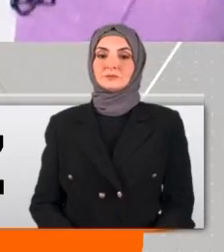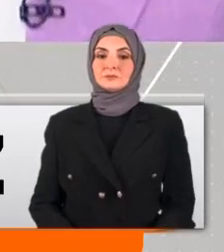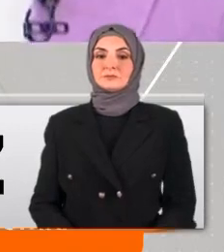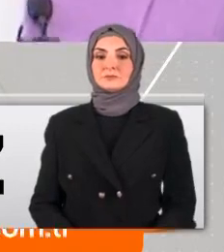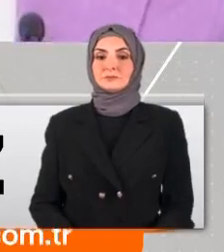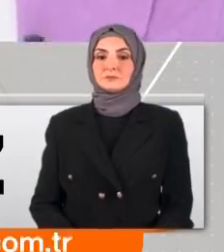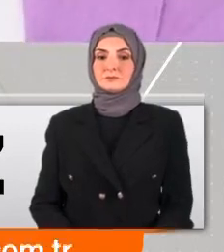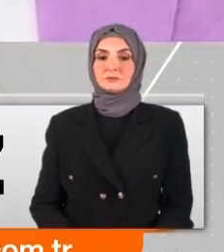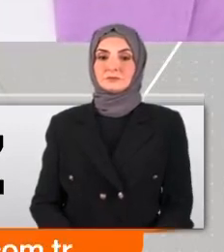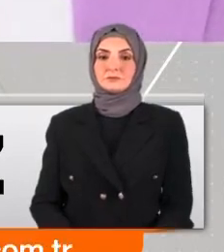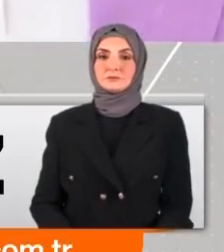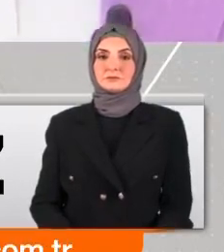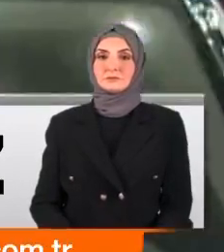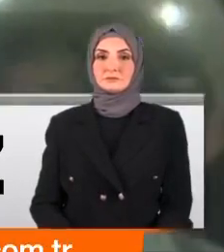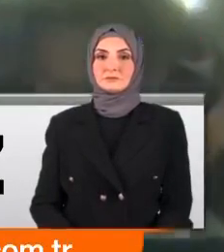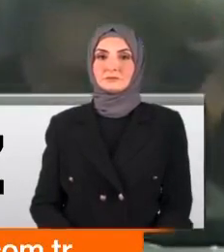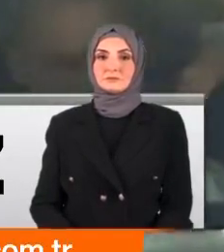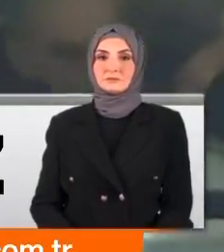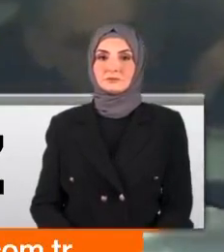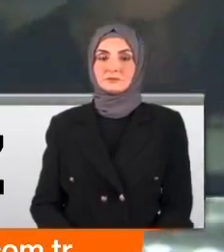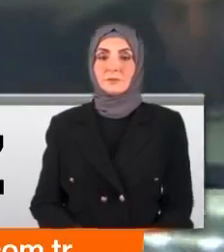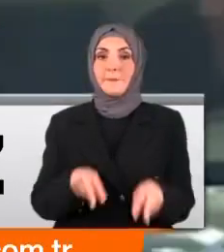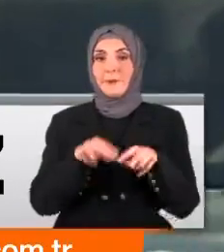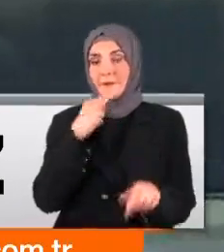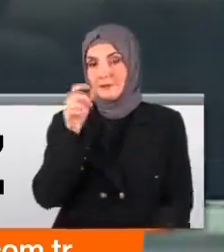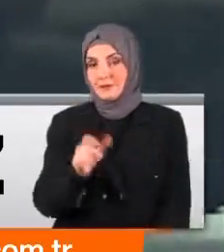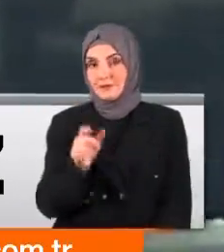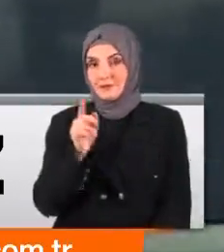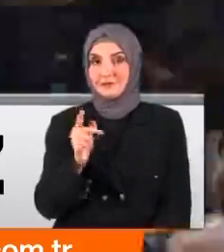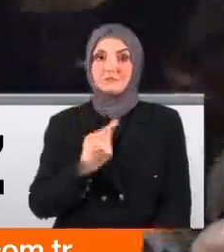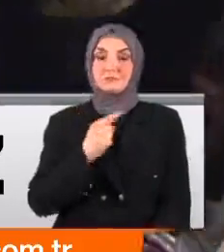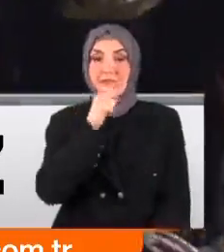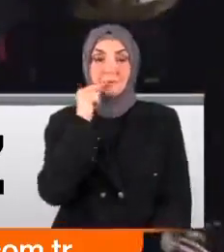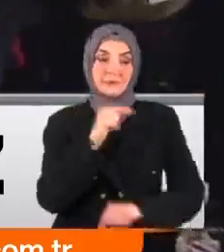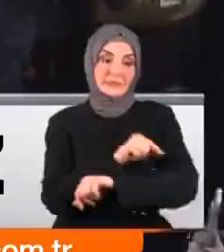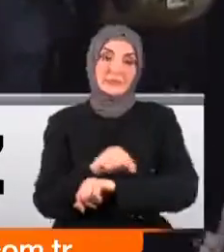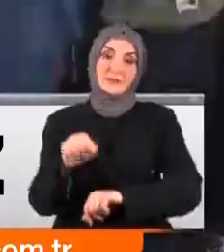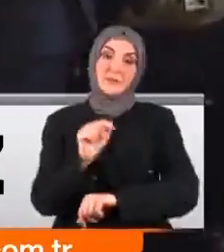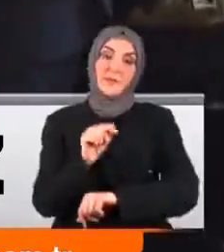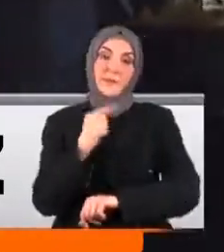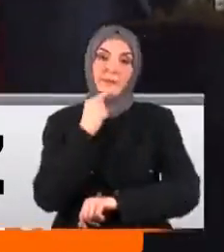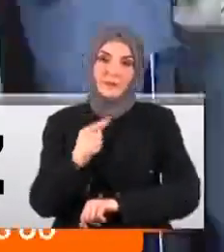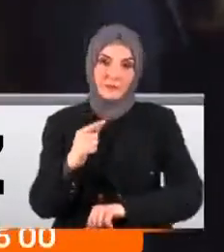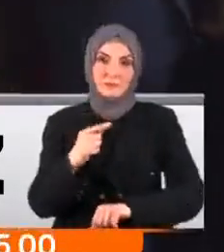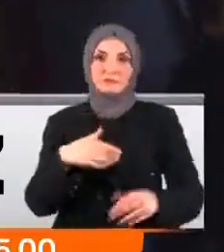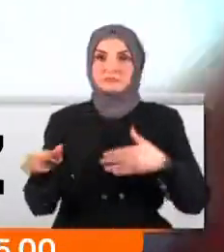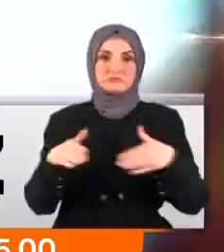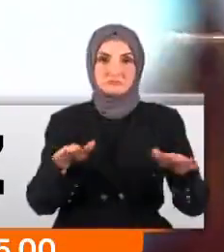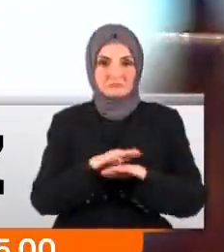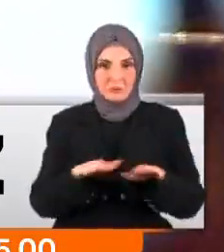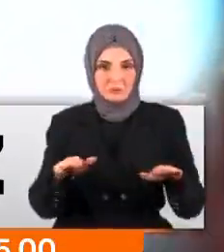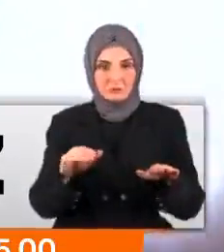kalkarız. HDP'yi oraya oturtabilirler. Akşener kırmızı çizgimiz diyerek dağıttığı masaya geri döndü ama